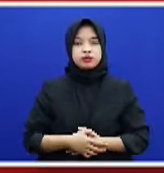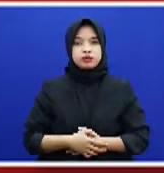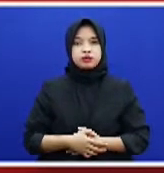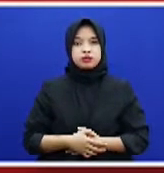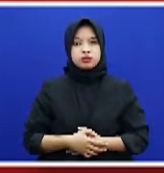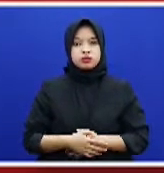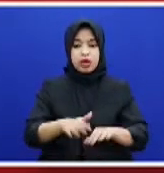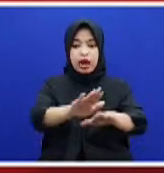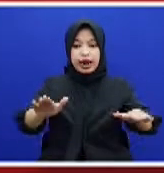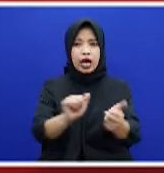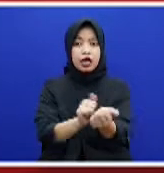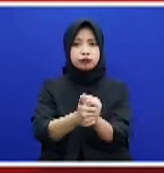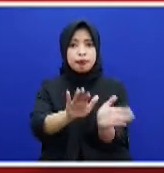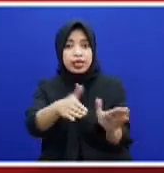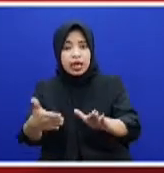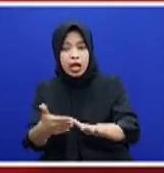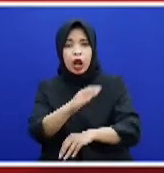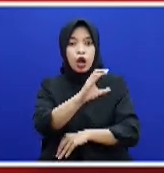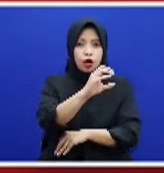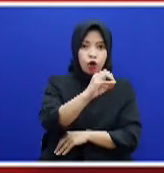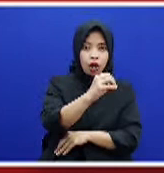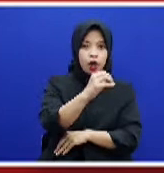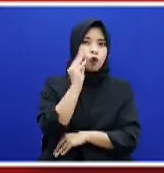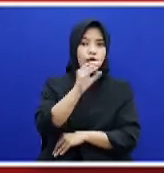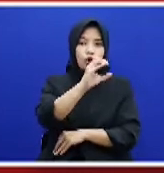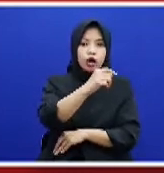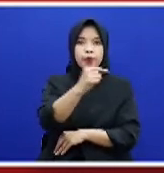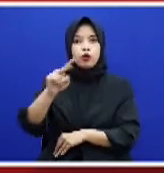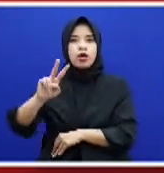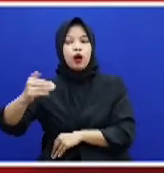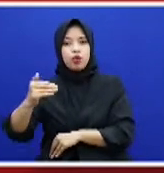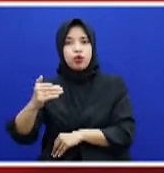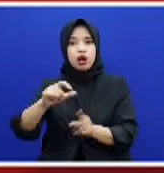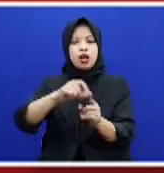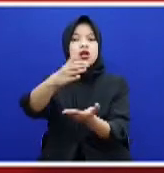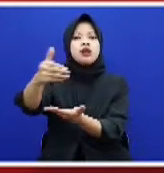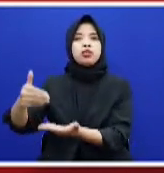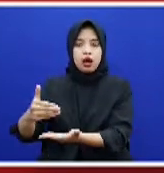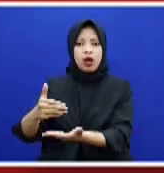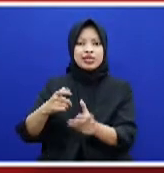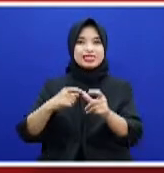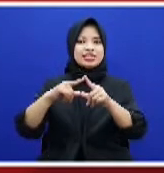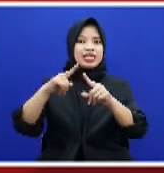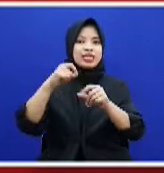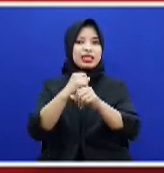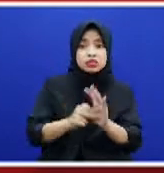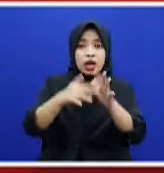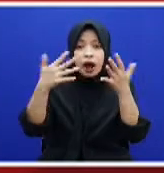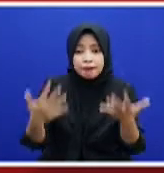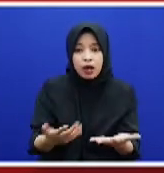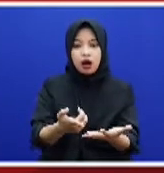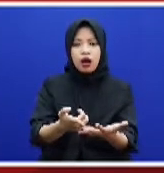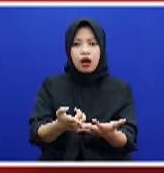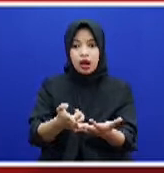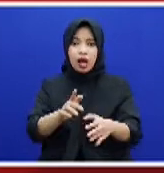anak udah pada usia 0-2 tahun itu adalah yang tertinggi. Ini kami mendapatkan data dari Satuan Tugas Penanganan COVID 2021.